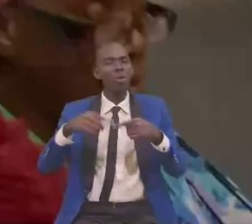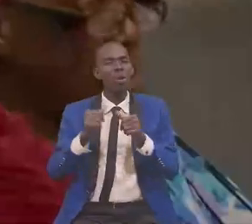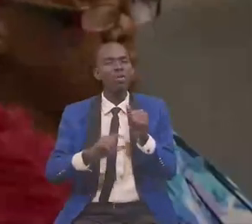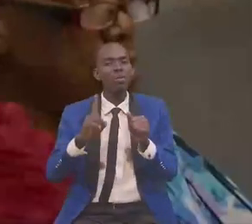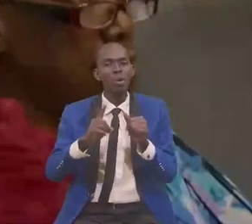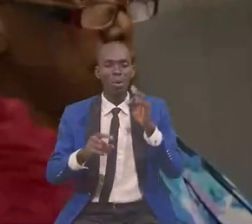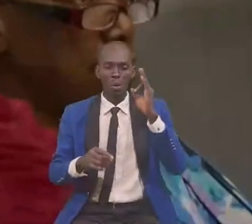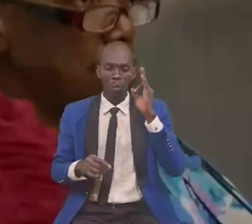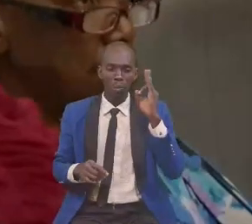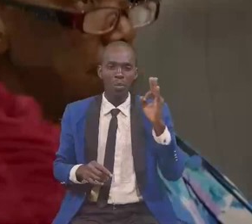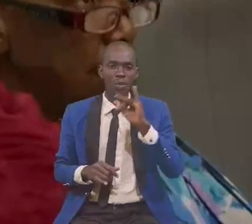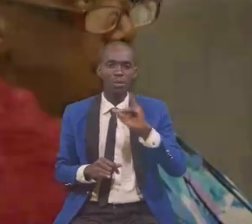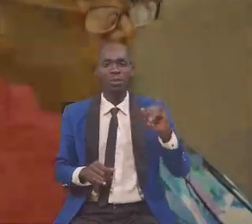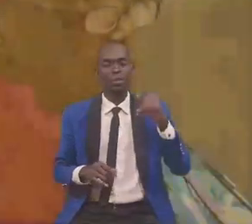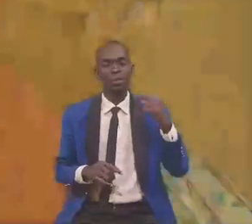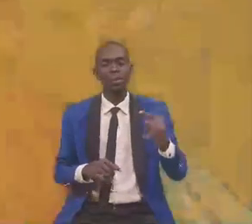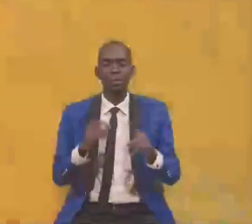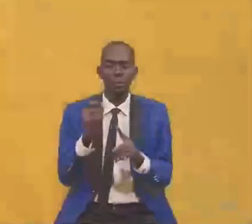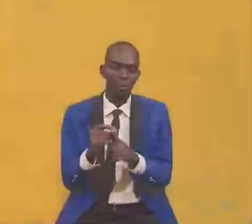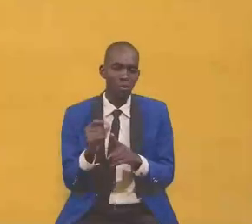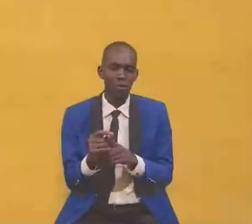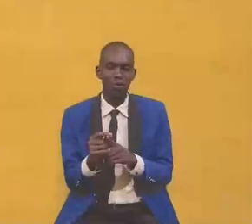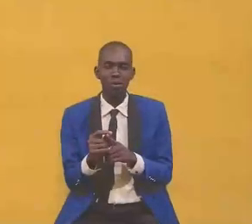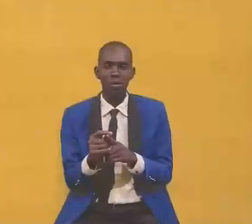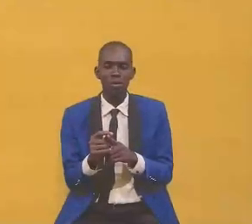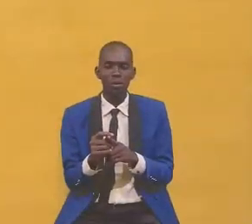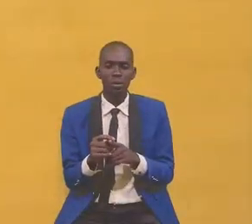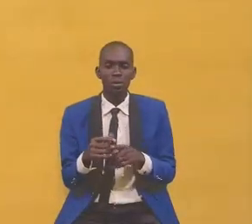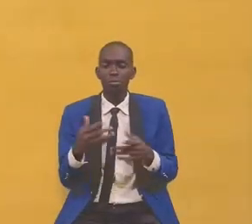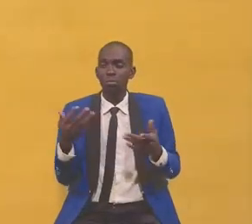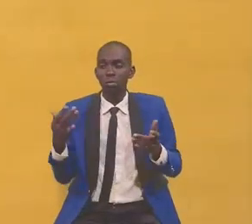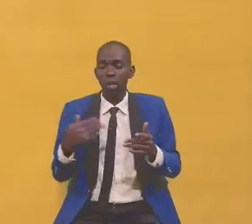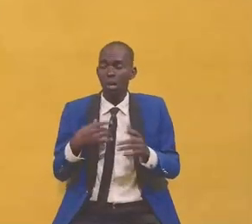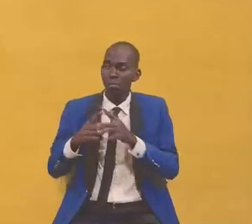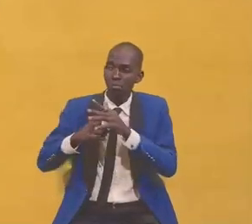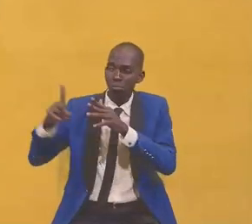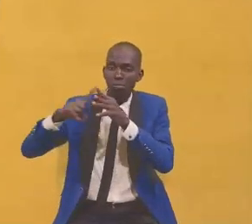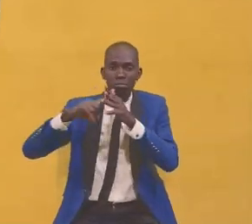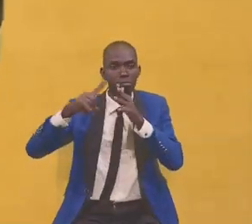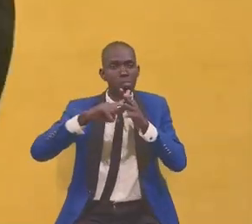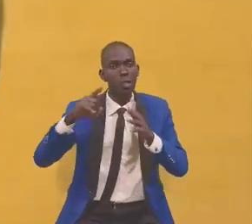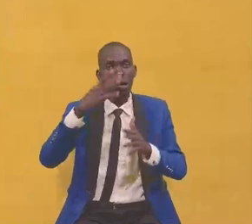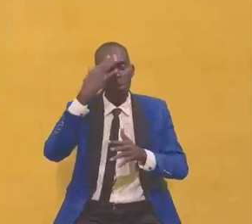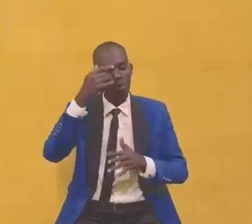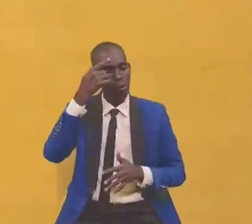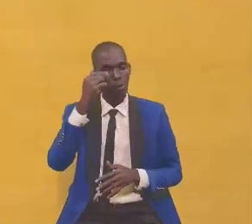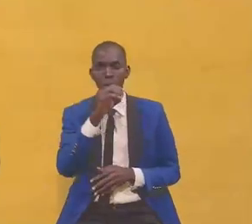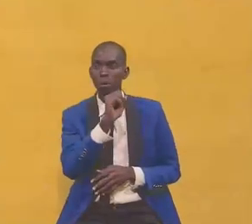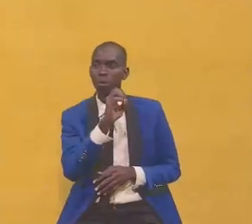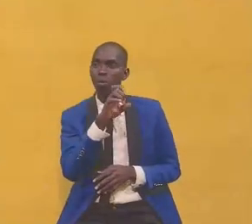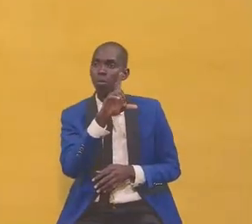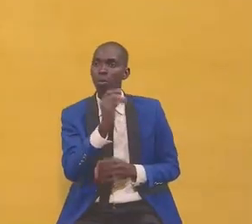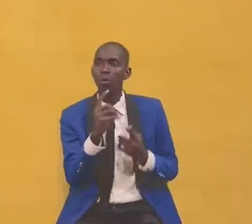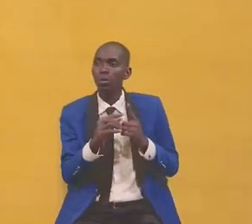En train de soigner leurs plaies. Oh, j'ai quitté ma maison. Ah, persécution. Oh, je souffre. Persécution.